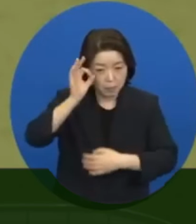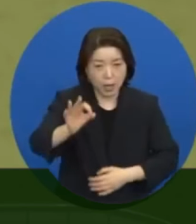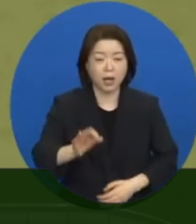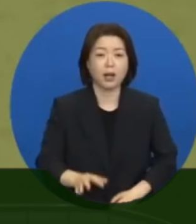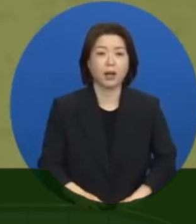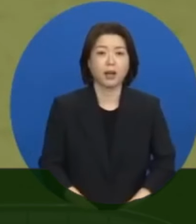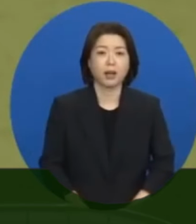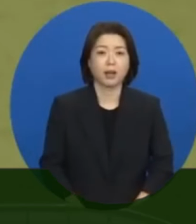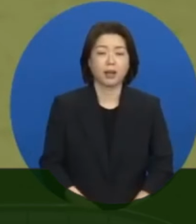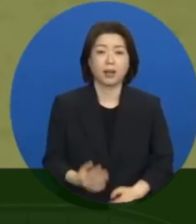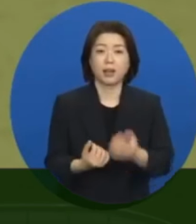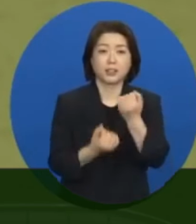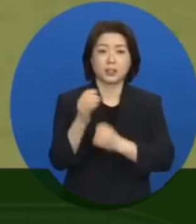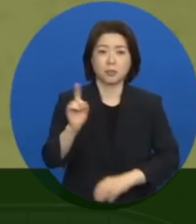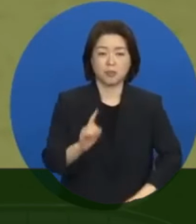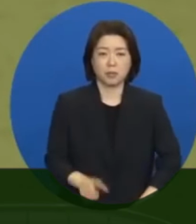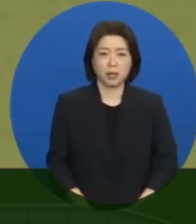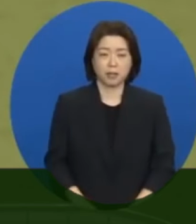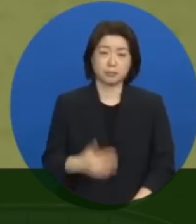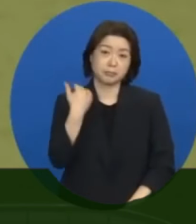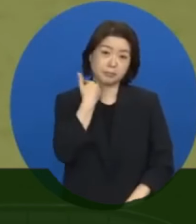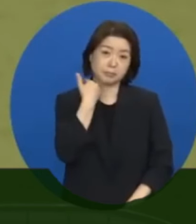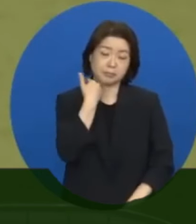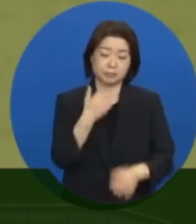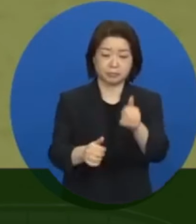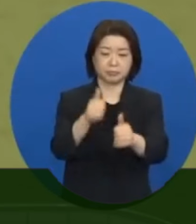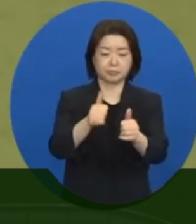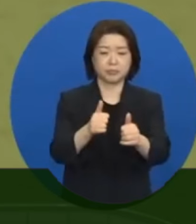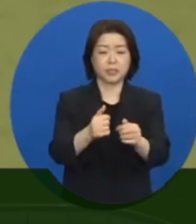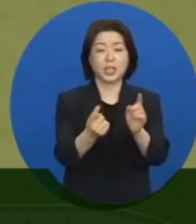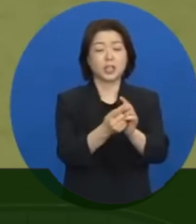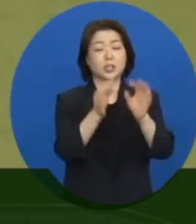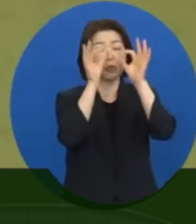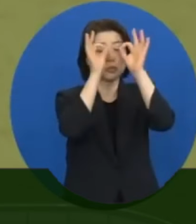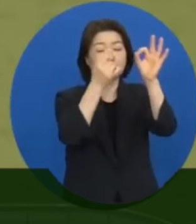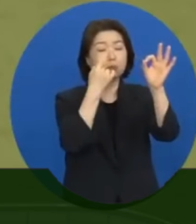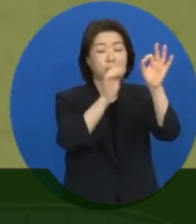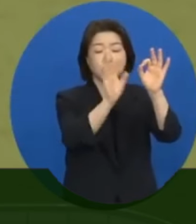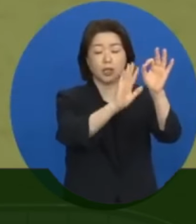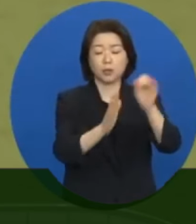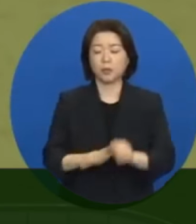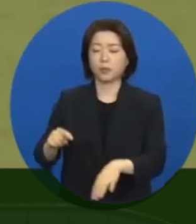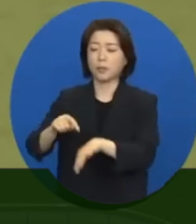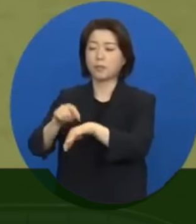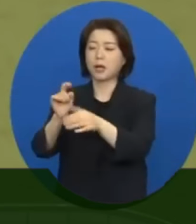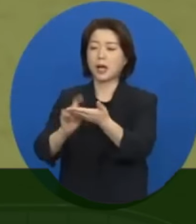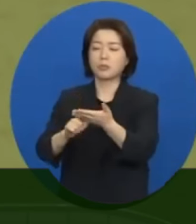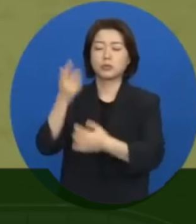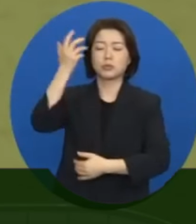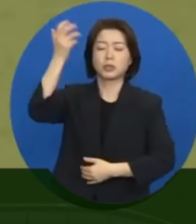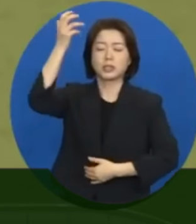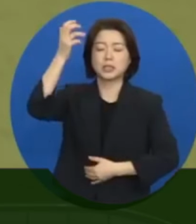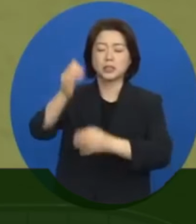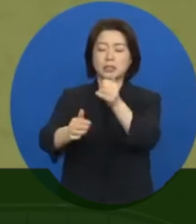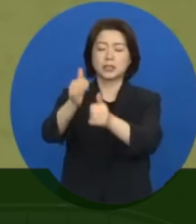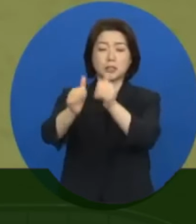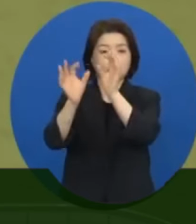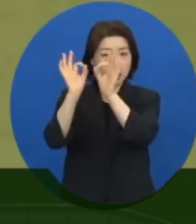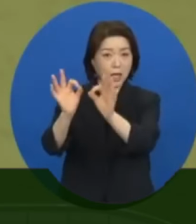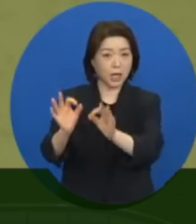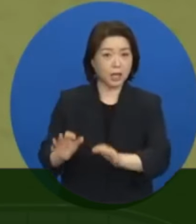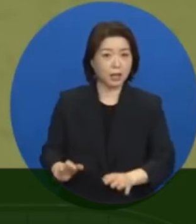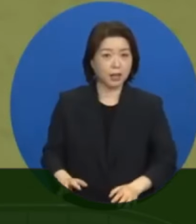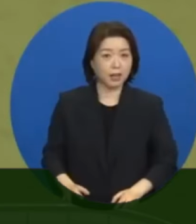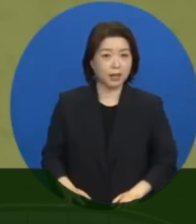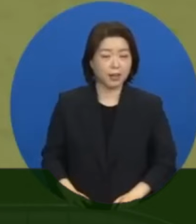설명하자면 이런 겁니다 블라인드 오디션 눈으로 보지 않고 마음으로 심령으로 오디션을 보는